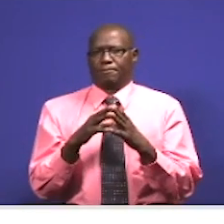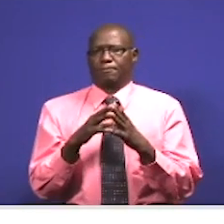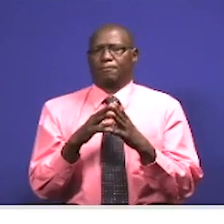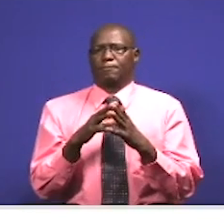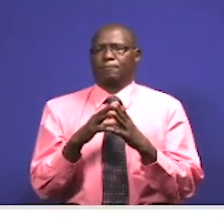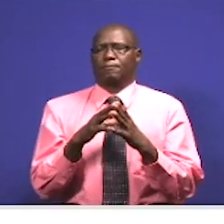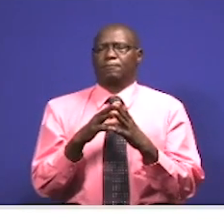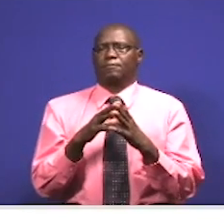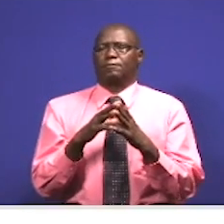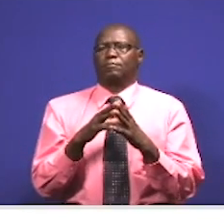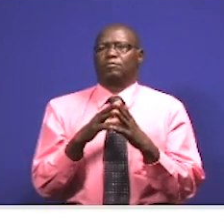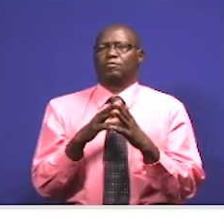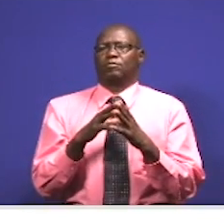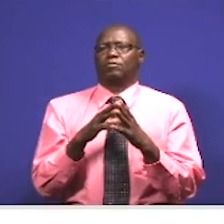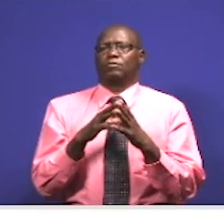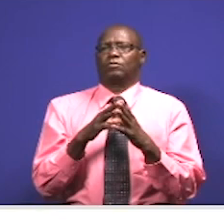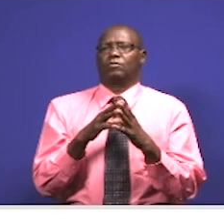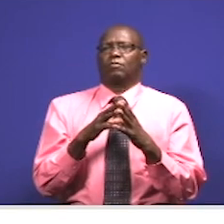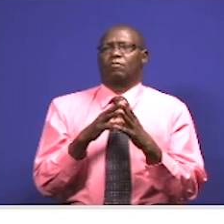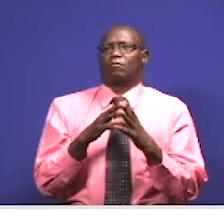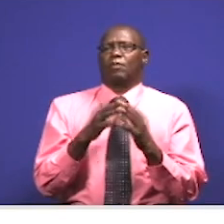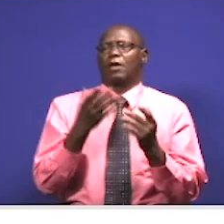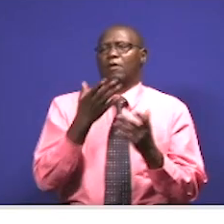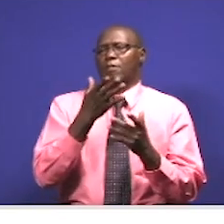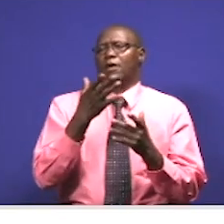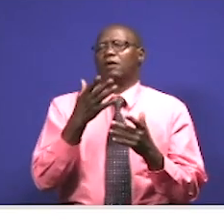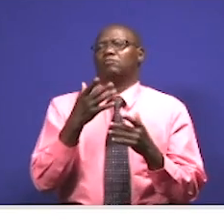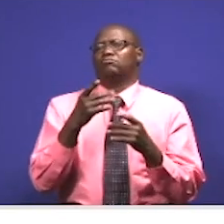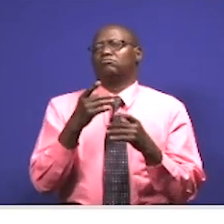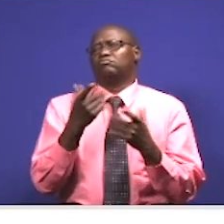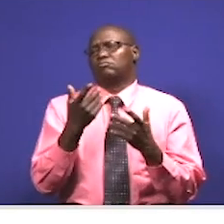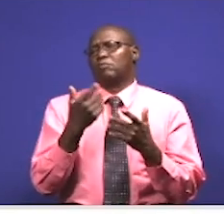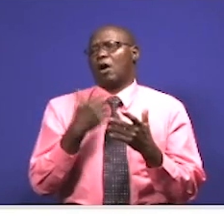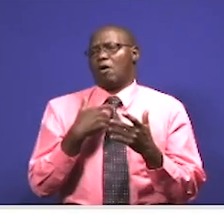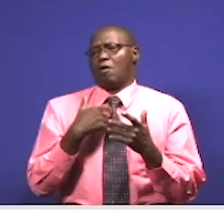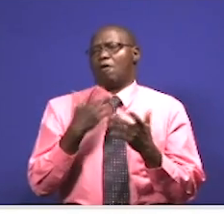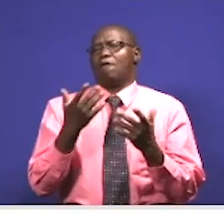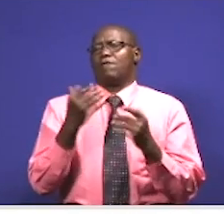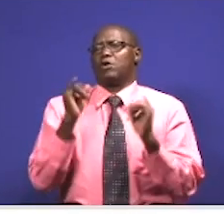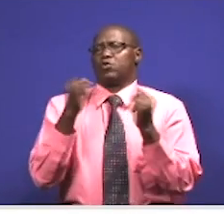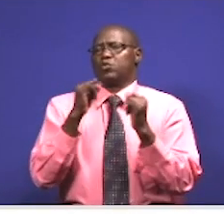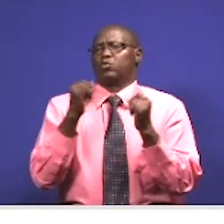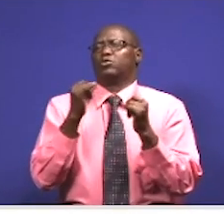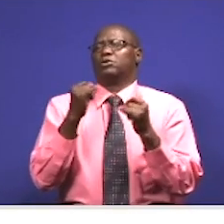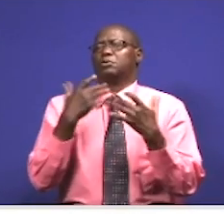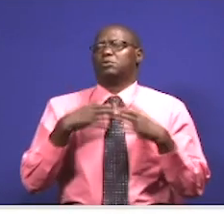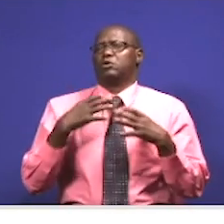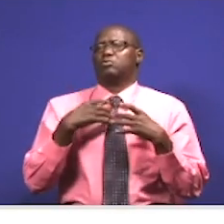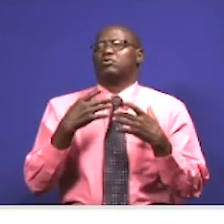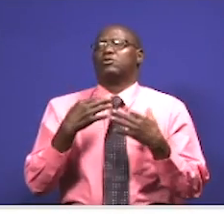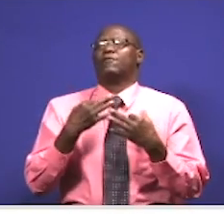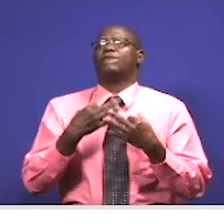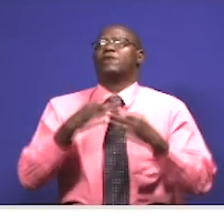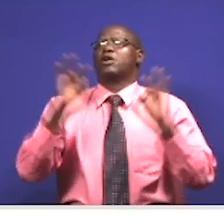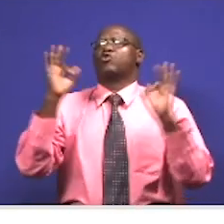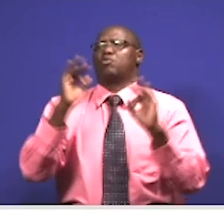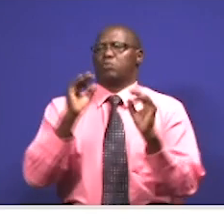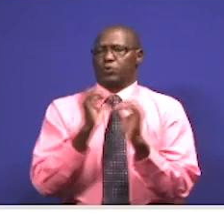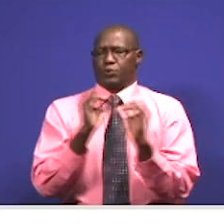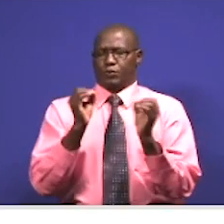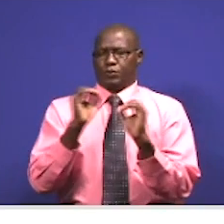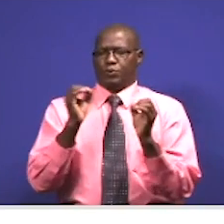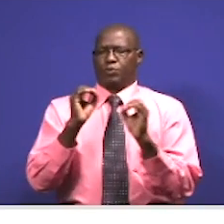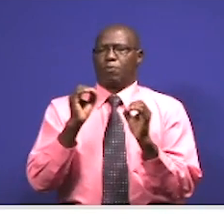kufinywa kiasi cha kwamba mwanahabari hawezi kujieleza kwa uwazi. Kwa hivyo ni jukumu la serikali